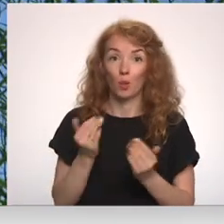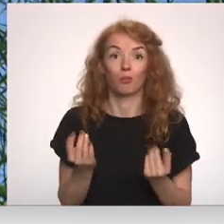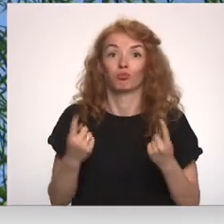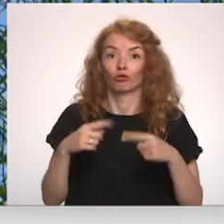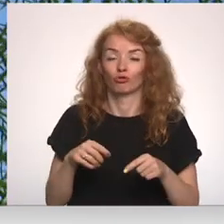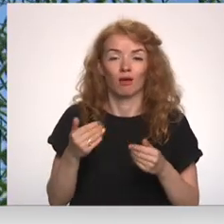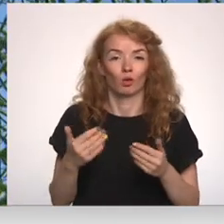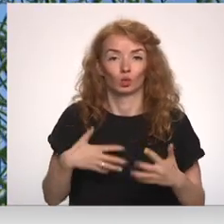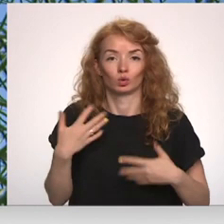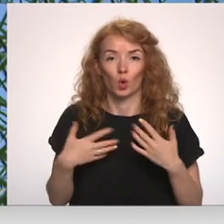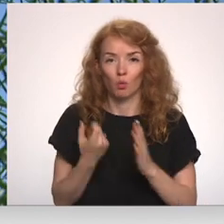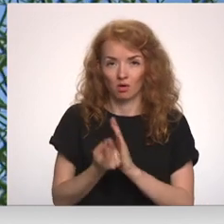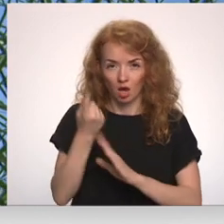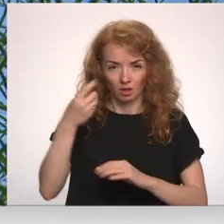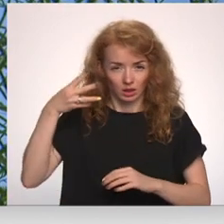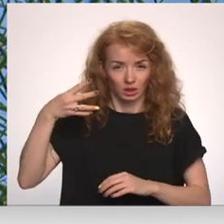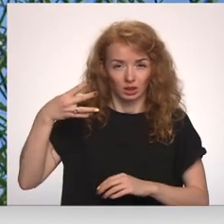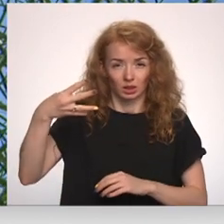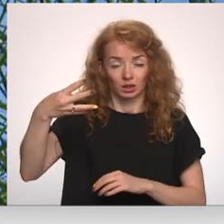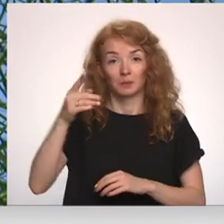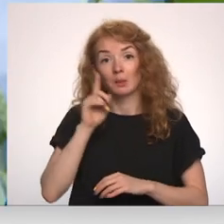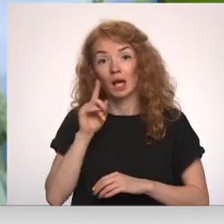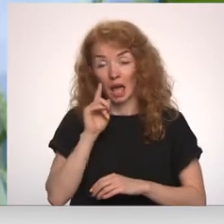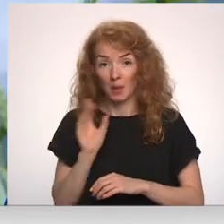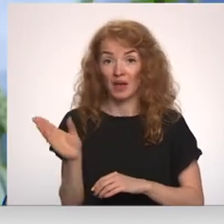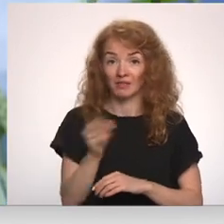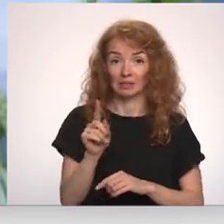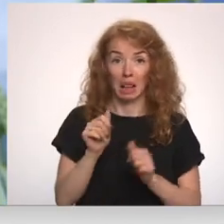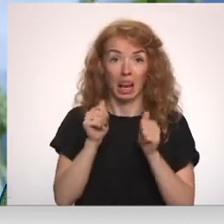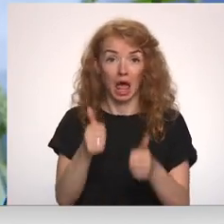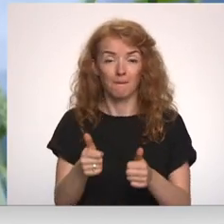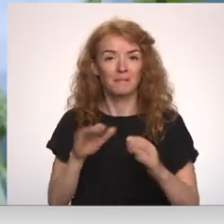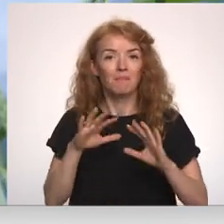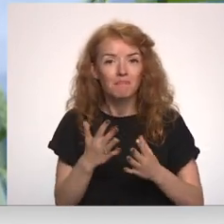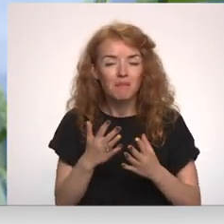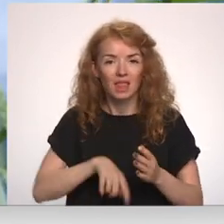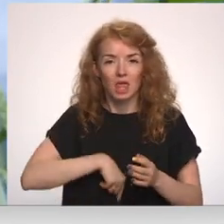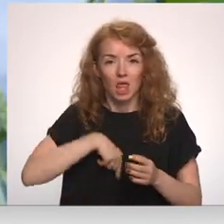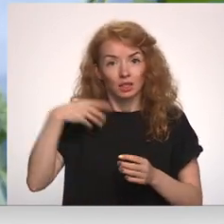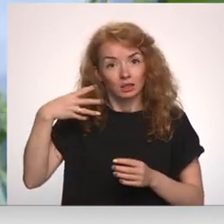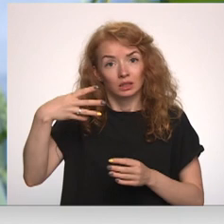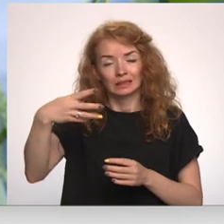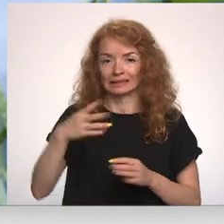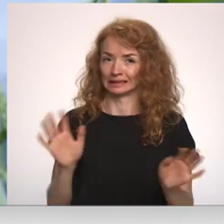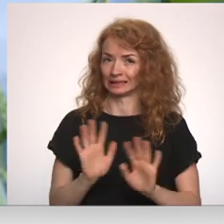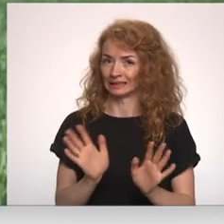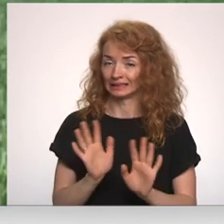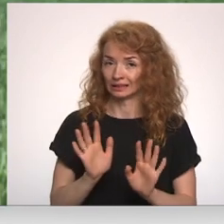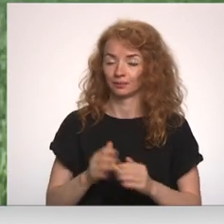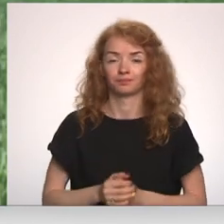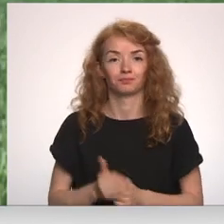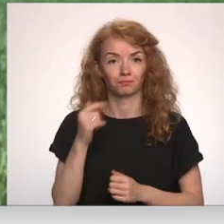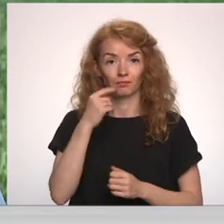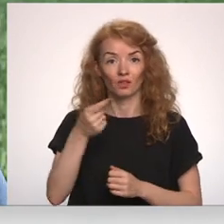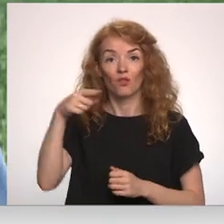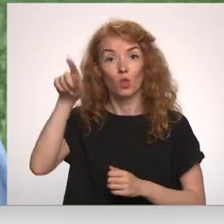gan satraukumu rada karstums. Pagaidām vēl viss esot ļoti labi, bet pārāk ilgi tveici turpināties nedrīkst. Nu,